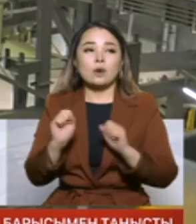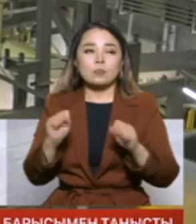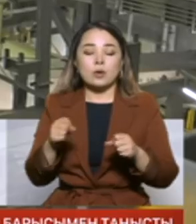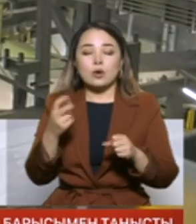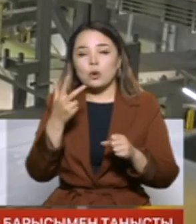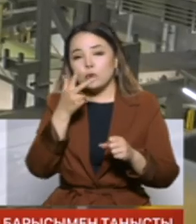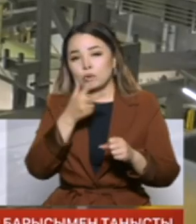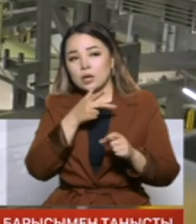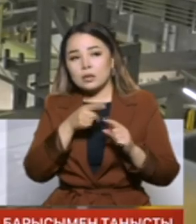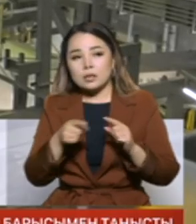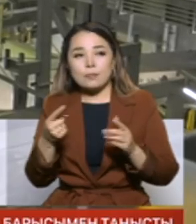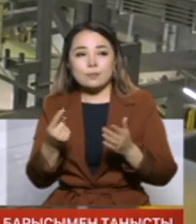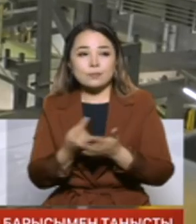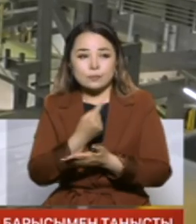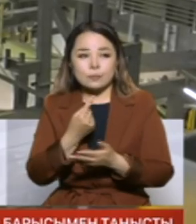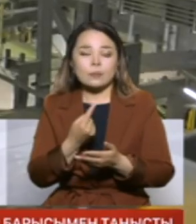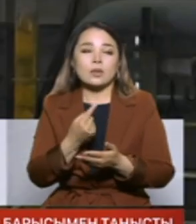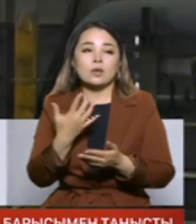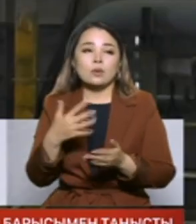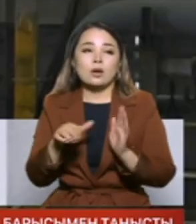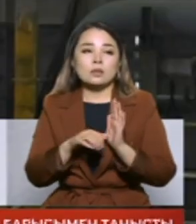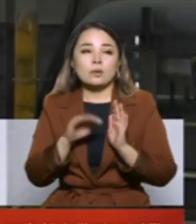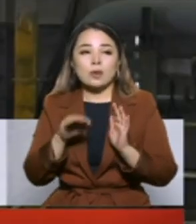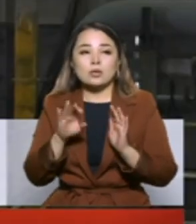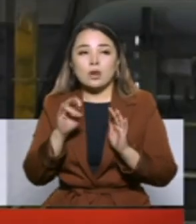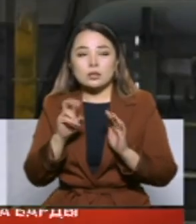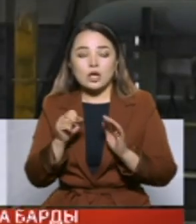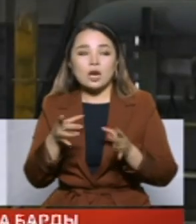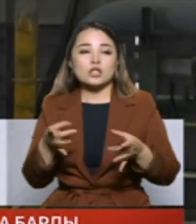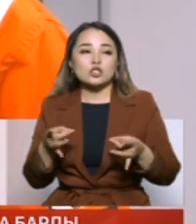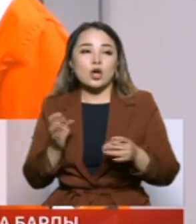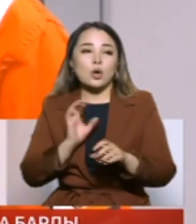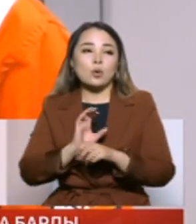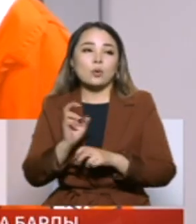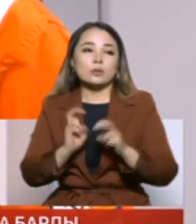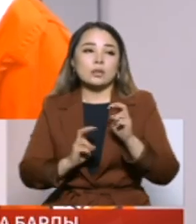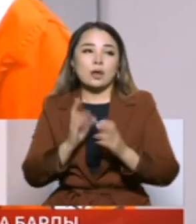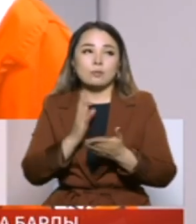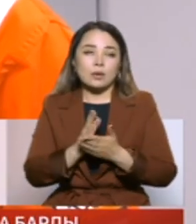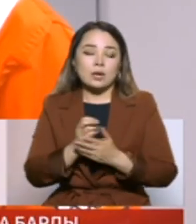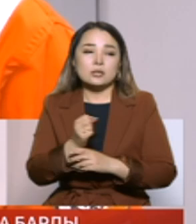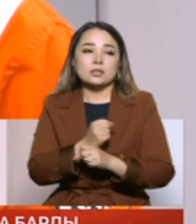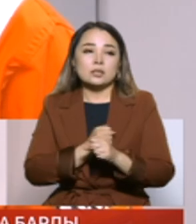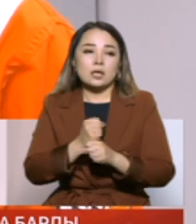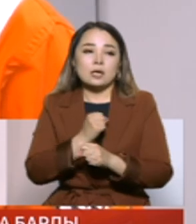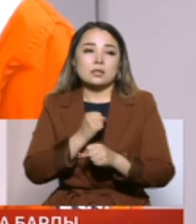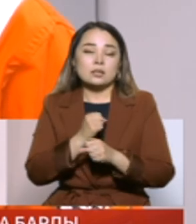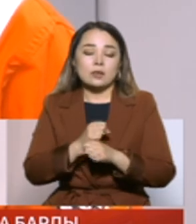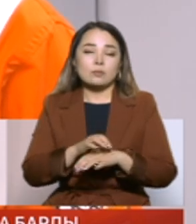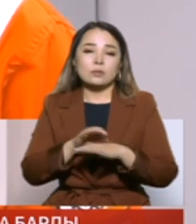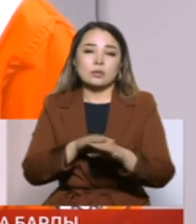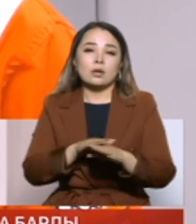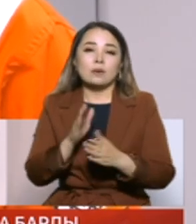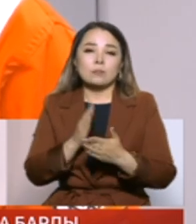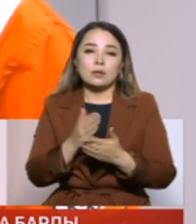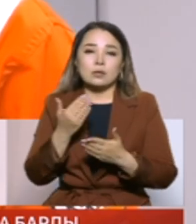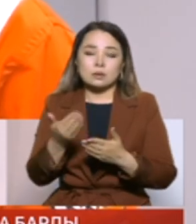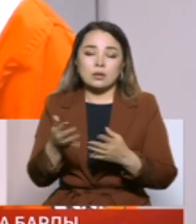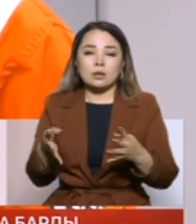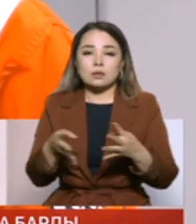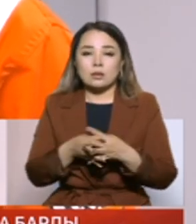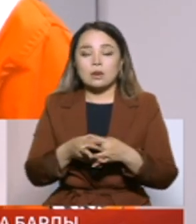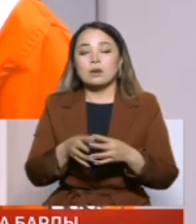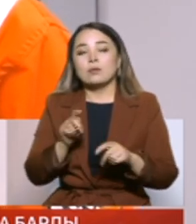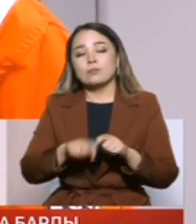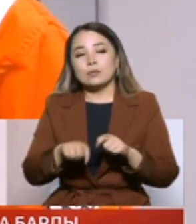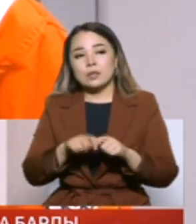алғашқы 3 айда 56 мың тоннаға жуық шикізат өндірілді. Дерменнен өткен рудамыз флотацияға түседі.